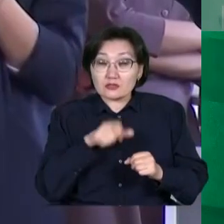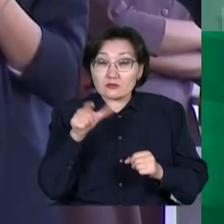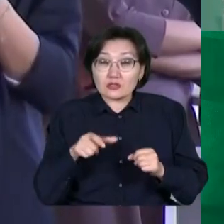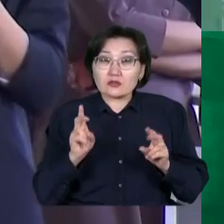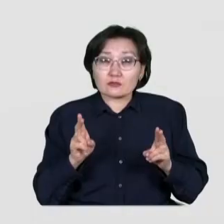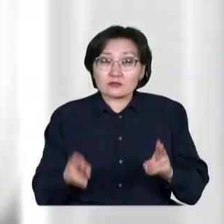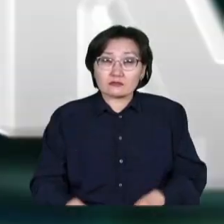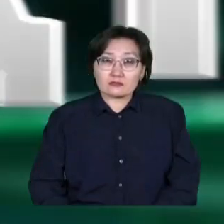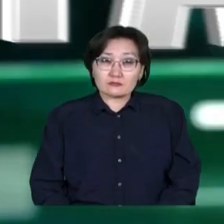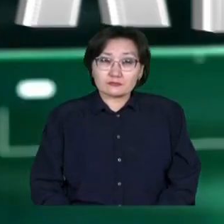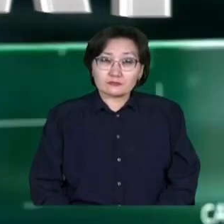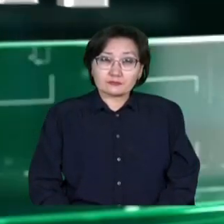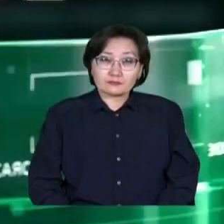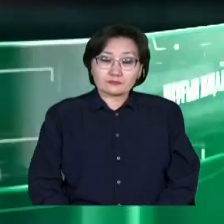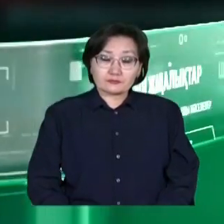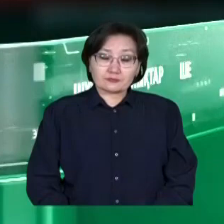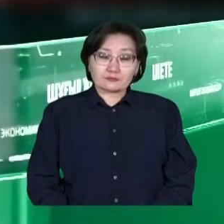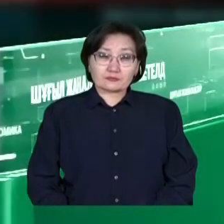кімдер?